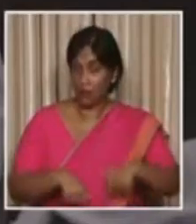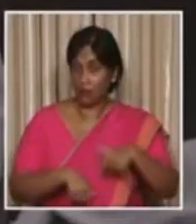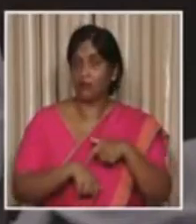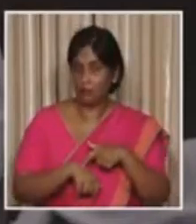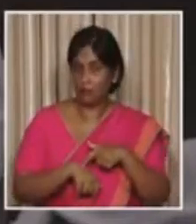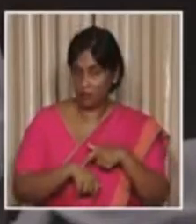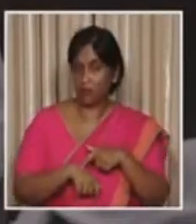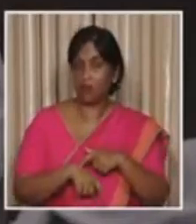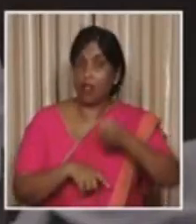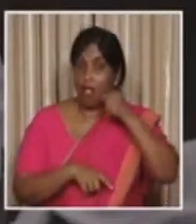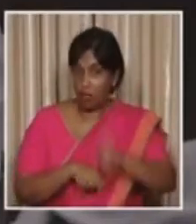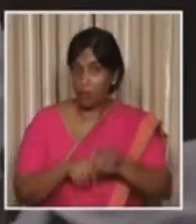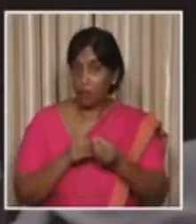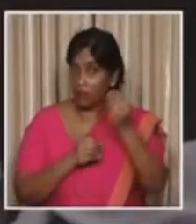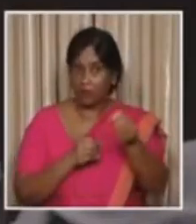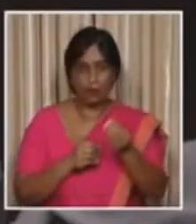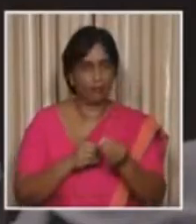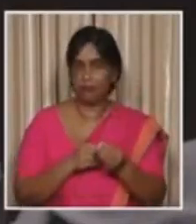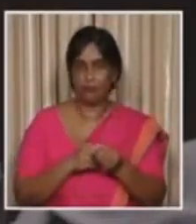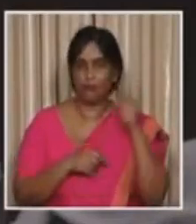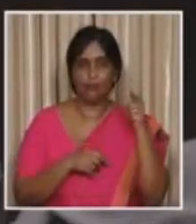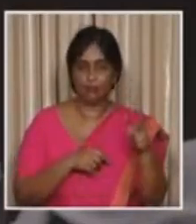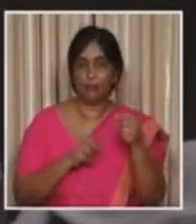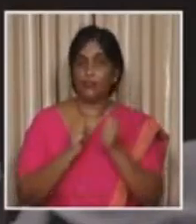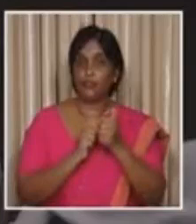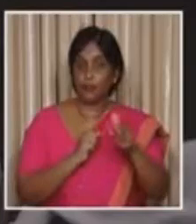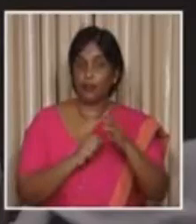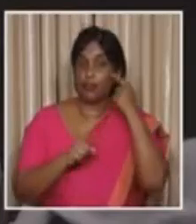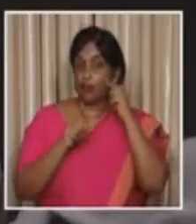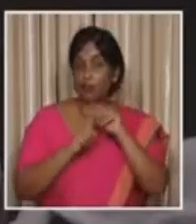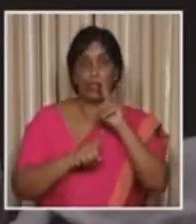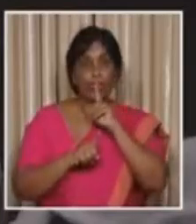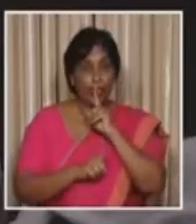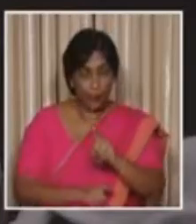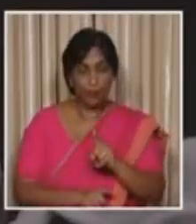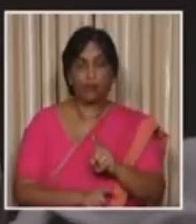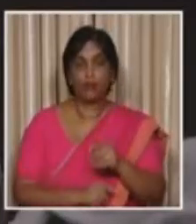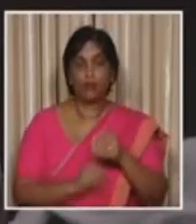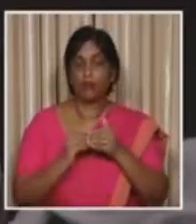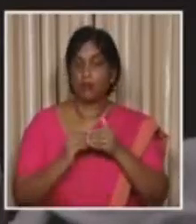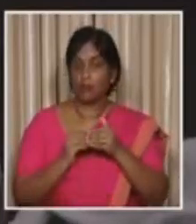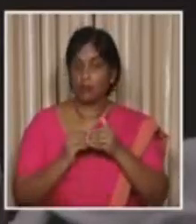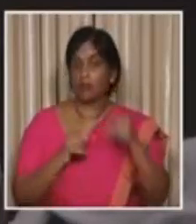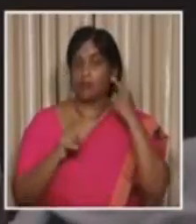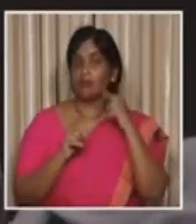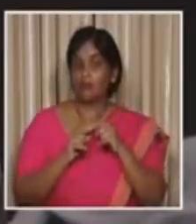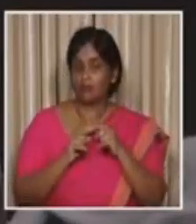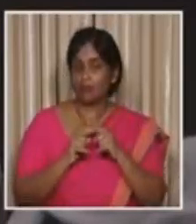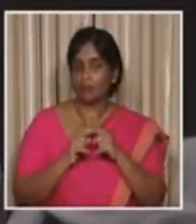මොහොතේ අවසර දිය යුතුයි කියලා. මේකත් කාර්යය ගැන කතා කරන් පස්සේ සිදු වෙච්ච